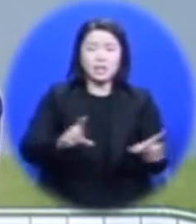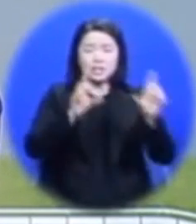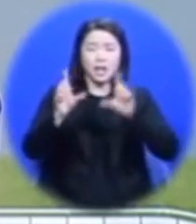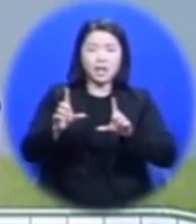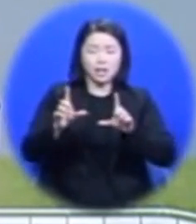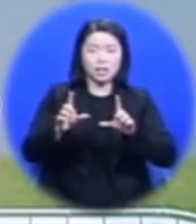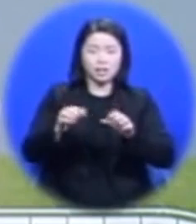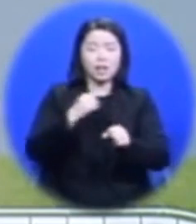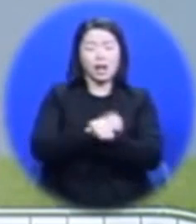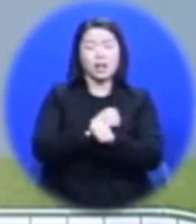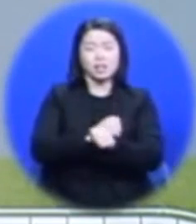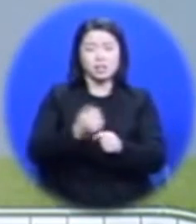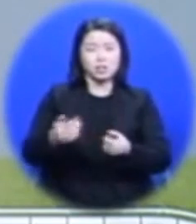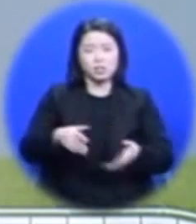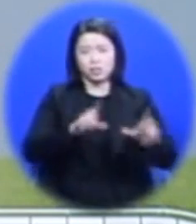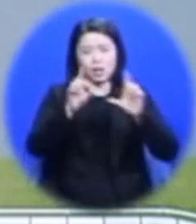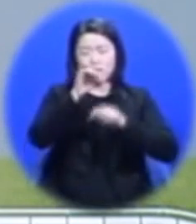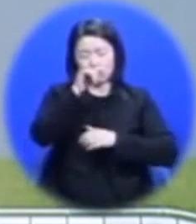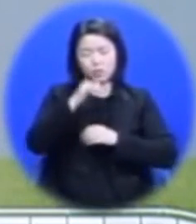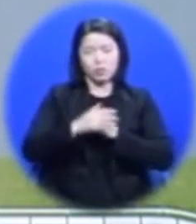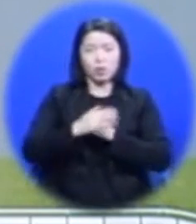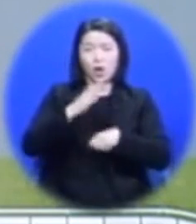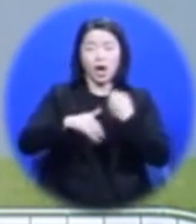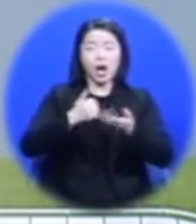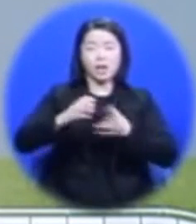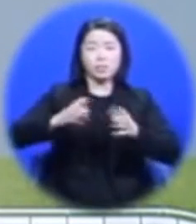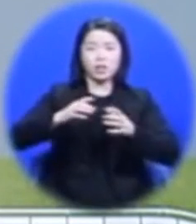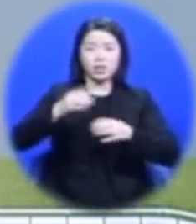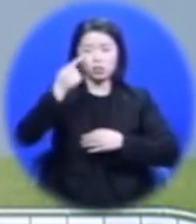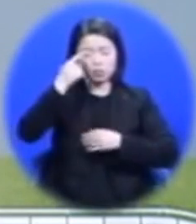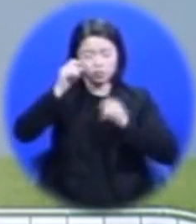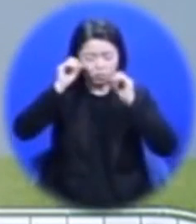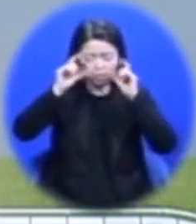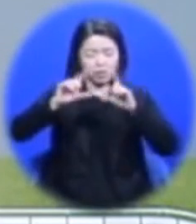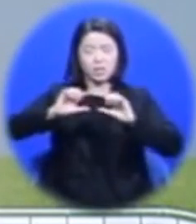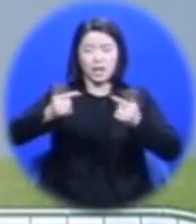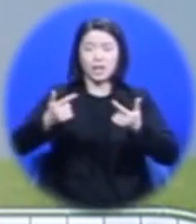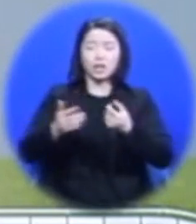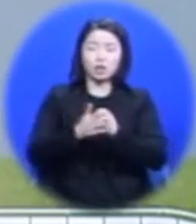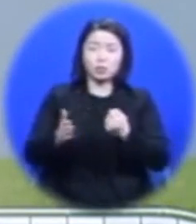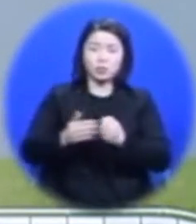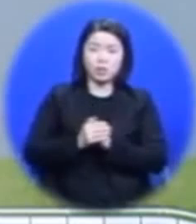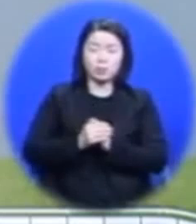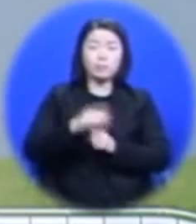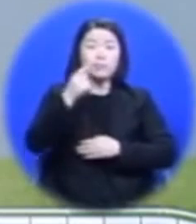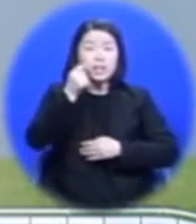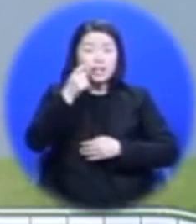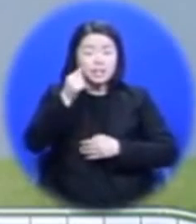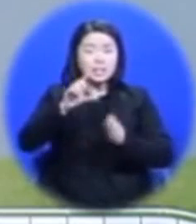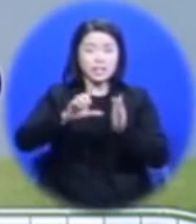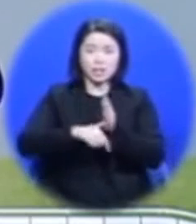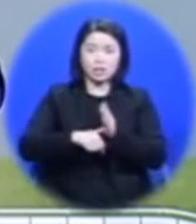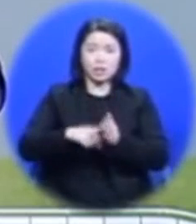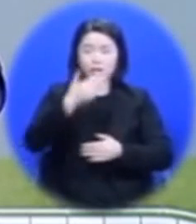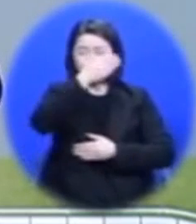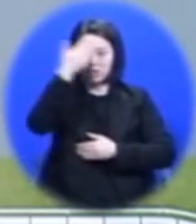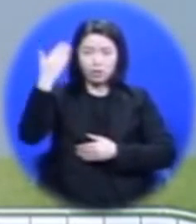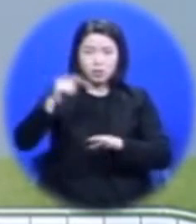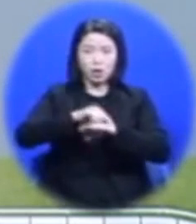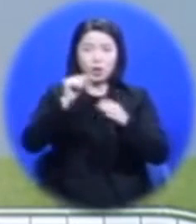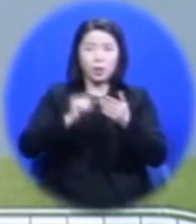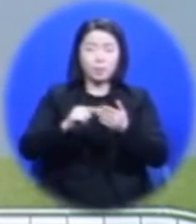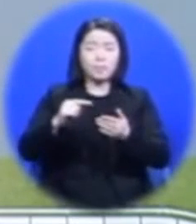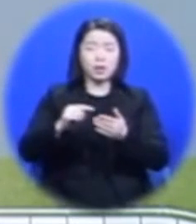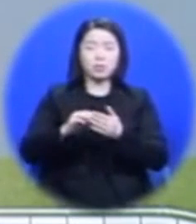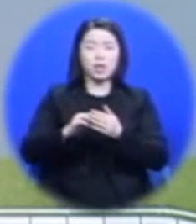삽니다. 하나님의 나라에 눈이 열리지 않아서 그런 것입니다. 일제시대 때 청년들의 가슴에 우리